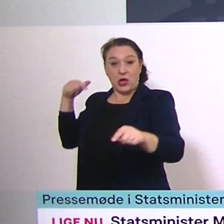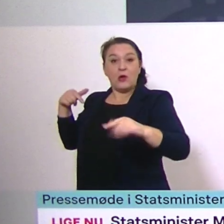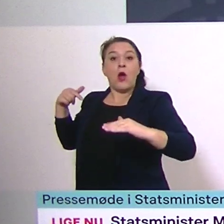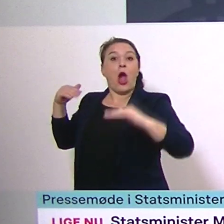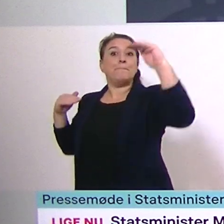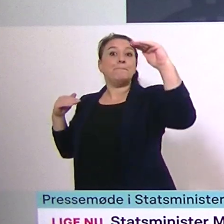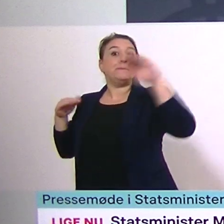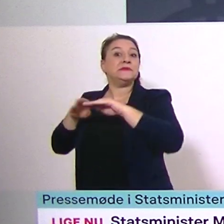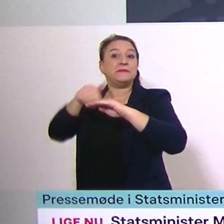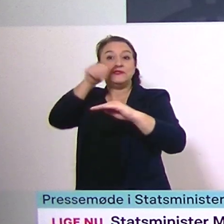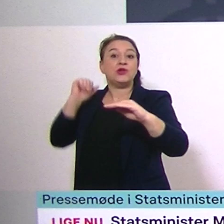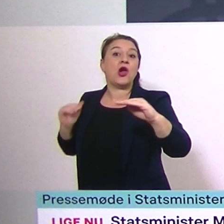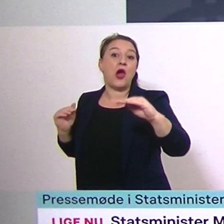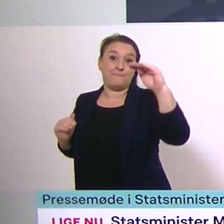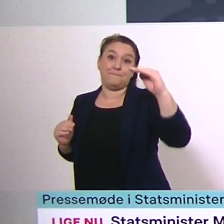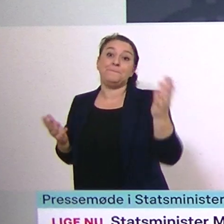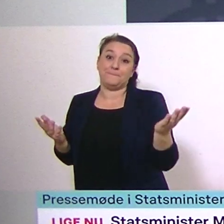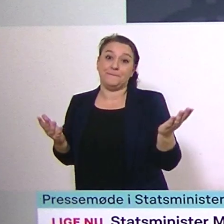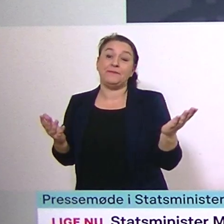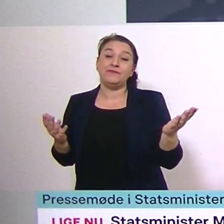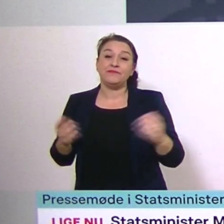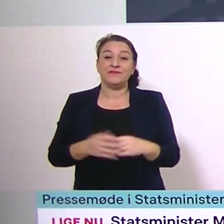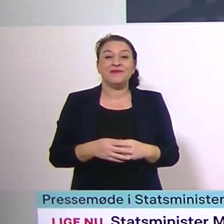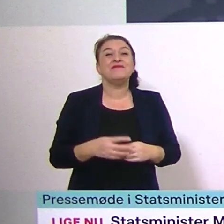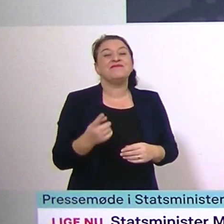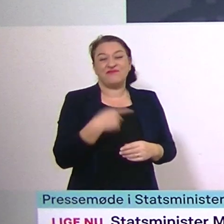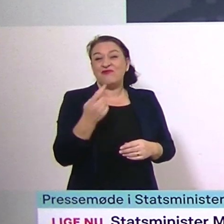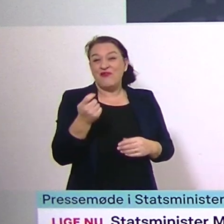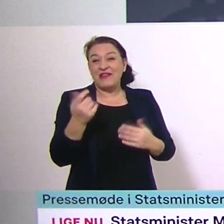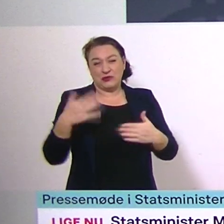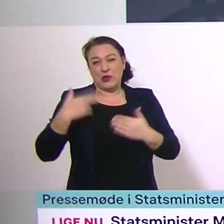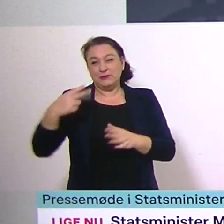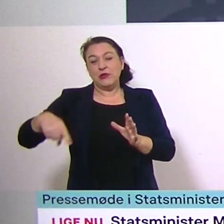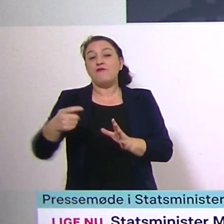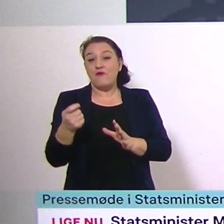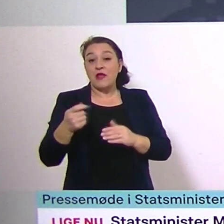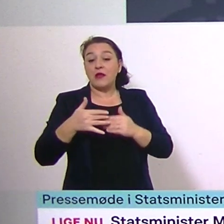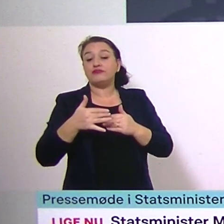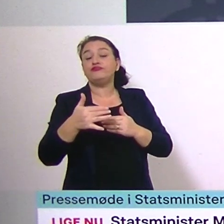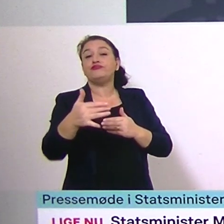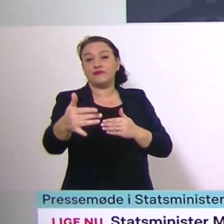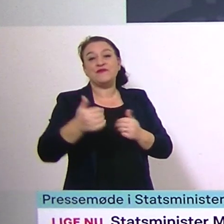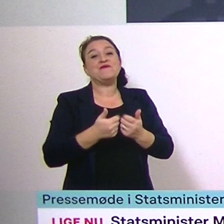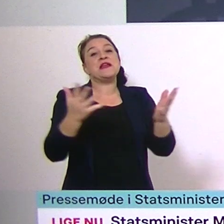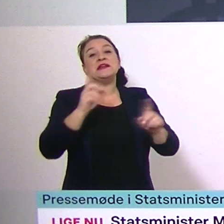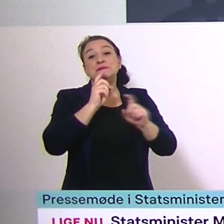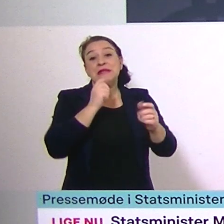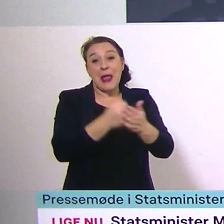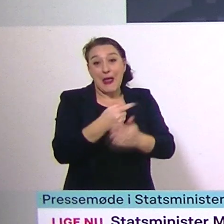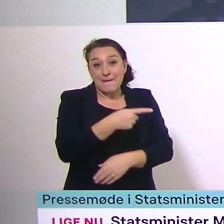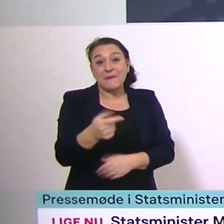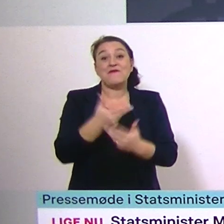Sundhedsmyndighederne havde forventet, at der ville komme flere smittede og indlagte hen over efteråret. Men det er gået hurtigere